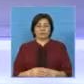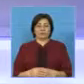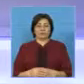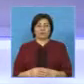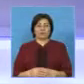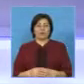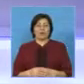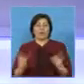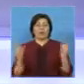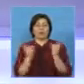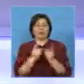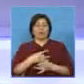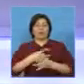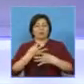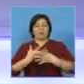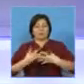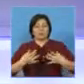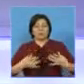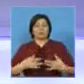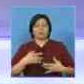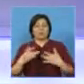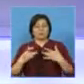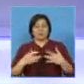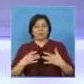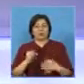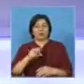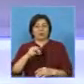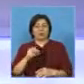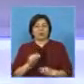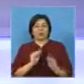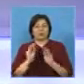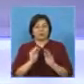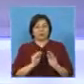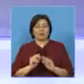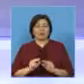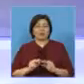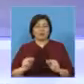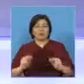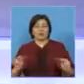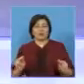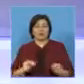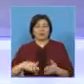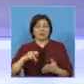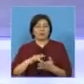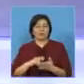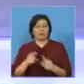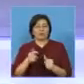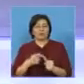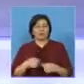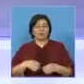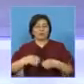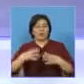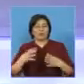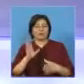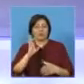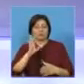Продолжим выпуск. В преддверии праздника Наурыз театр кукол Алакай организовал спектакли для школьников города. Постановка под названием «Отпусти